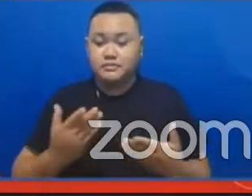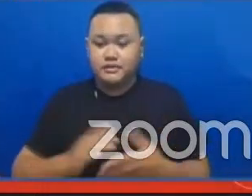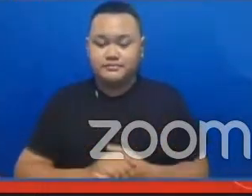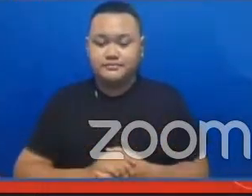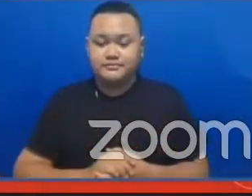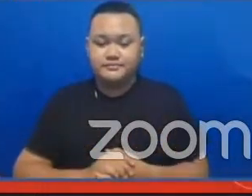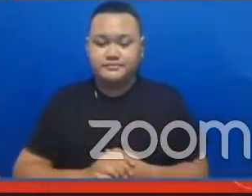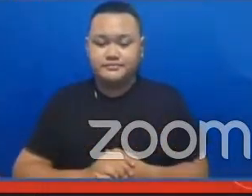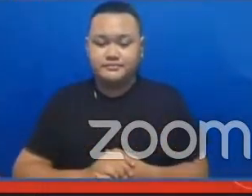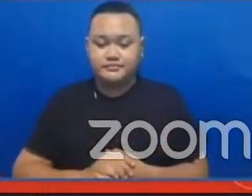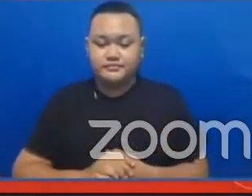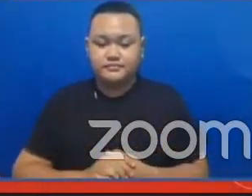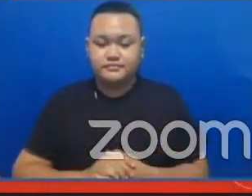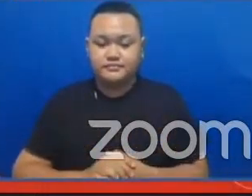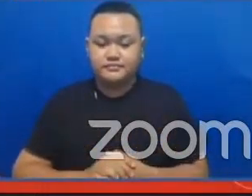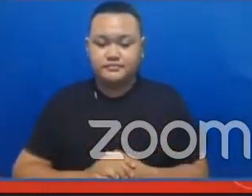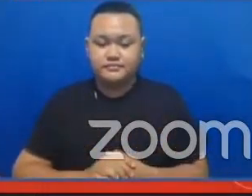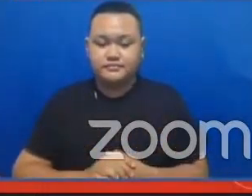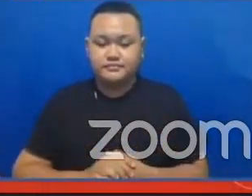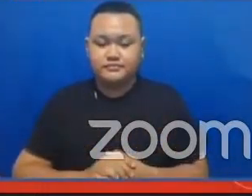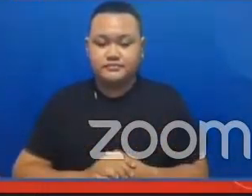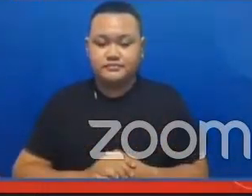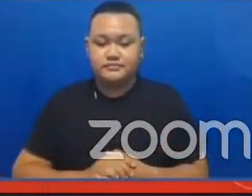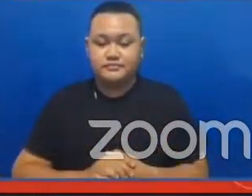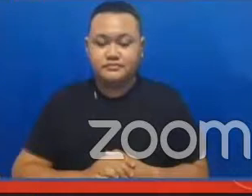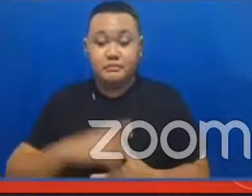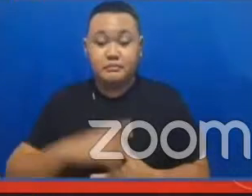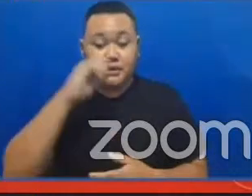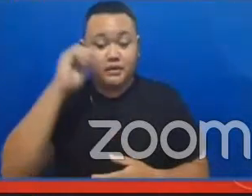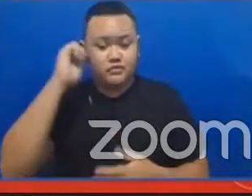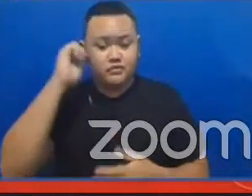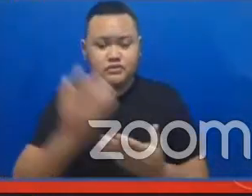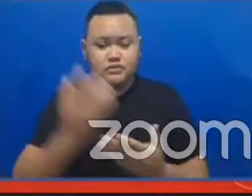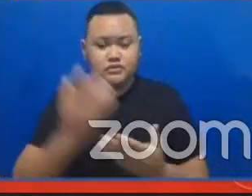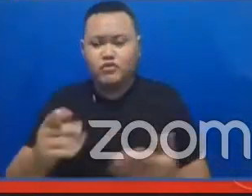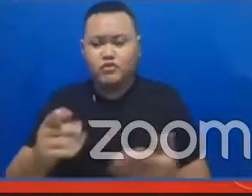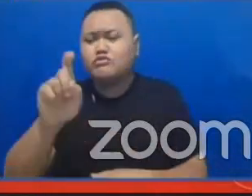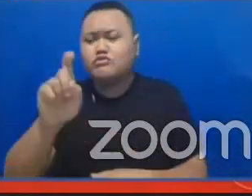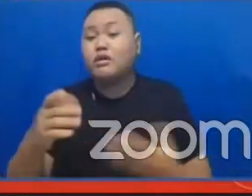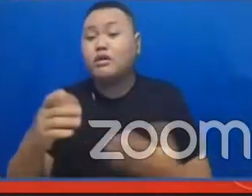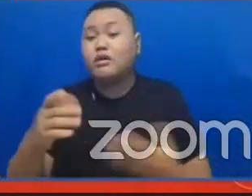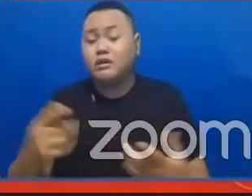yang harus dilakukan oleh guru kita adalah satu